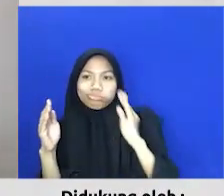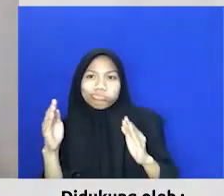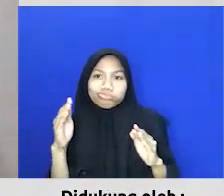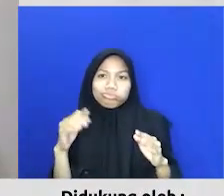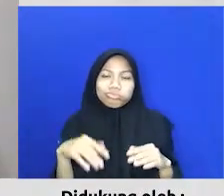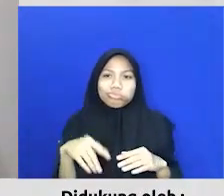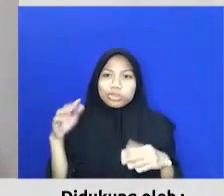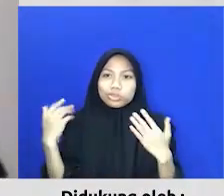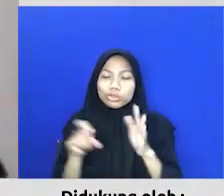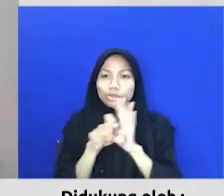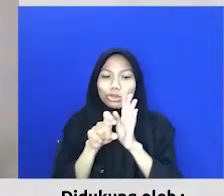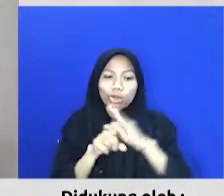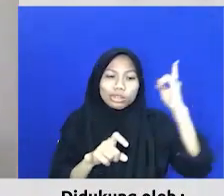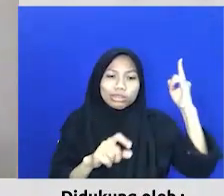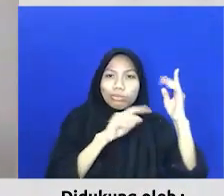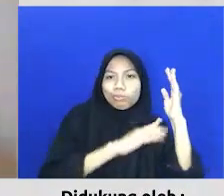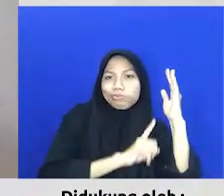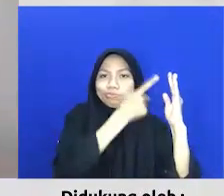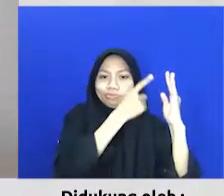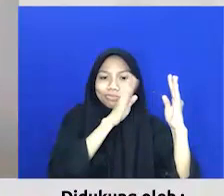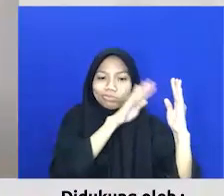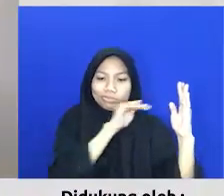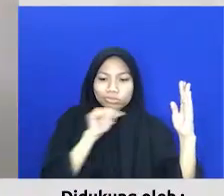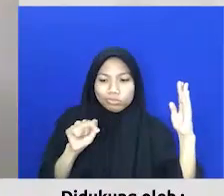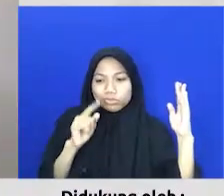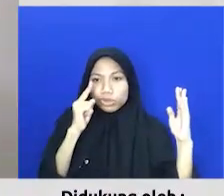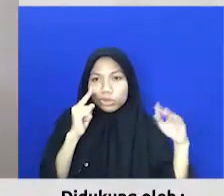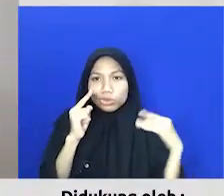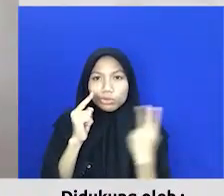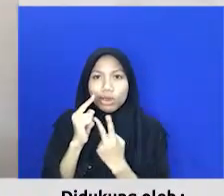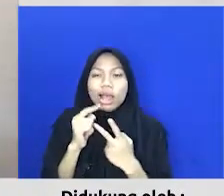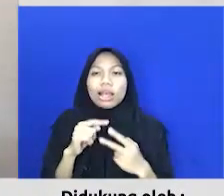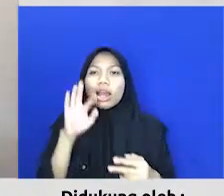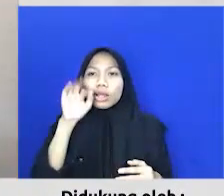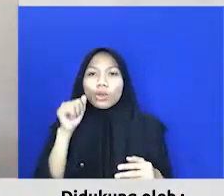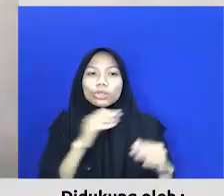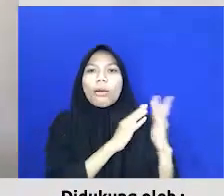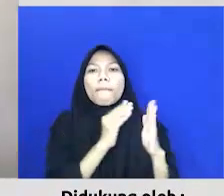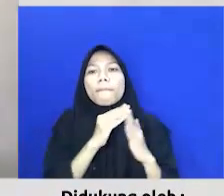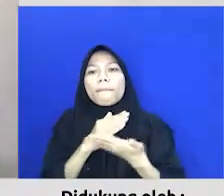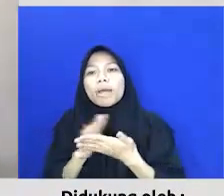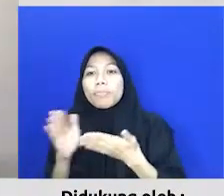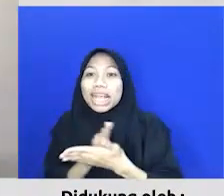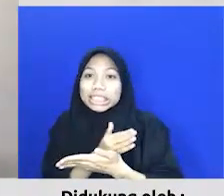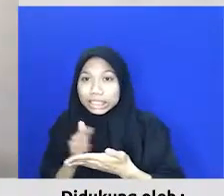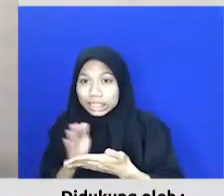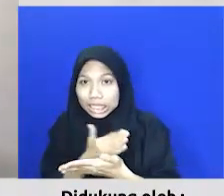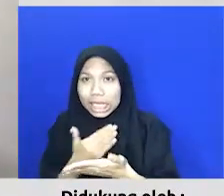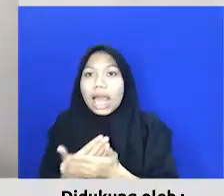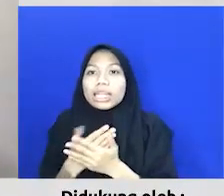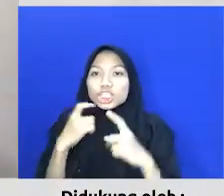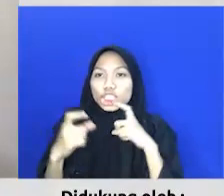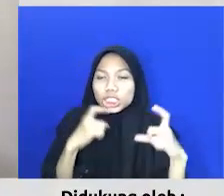Hero's Journey gitu. Bahkan gitu. Jadi kayaknya gitu ya, waktu itu gue juga dengan bahwa pemahaman terhadap